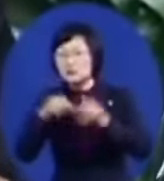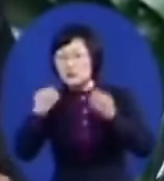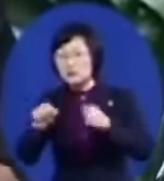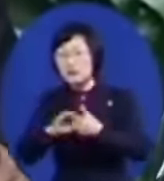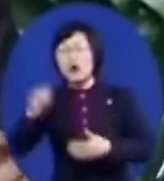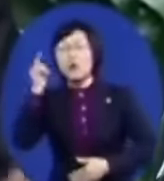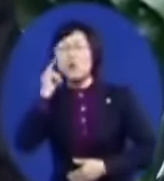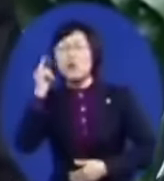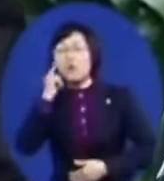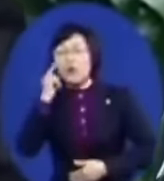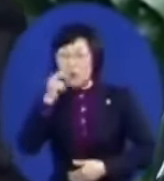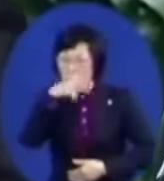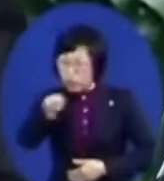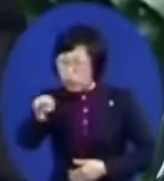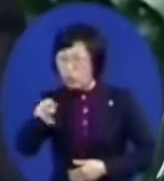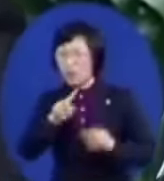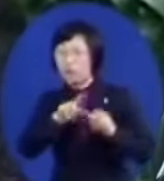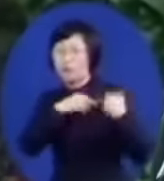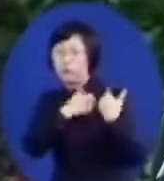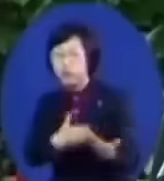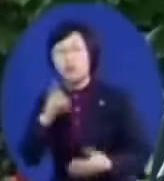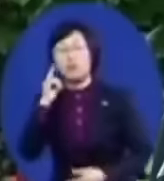것을 보시고 내버려 놓습니까?